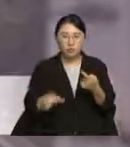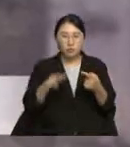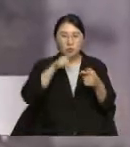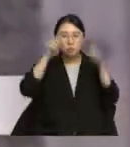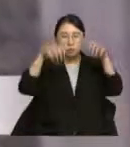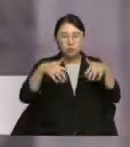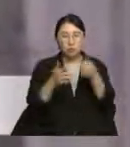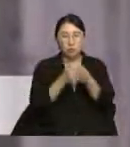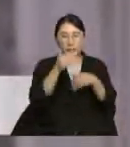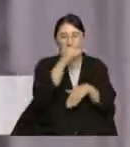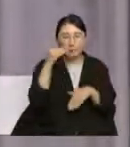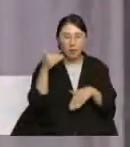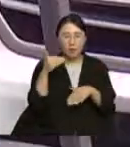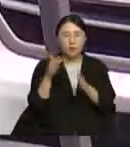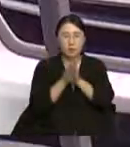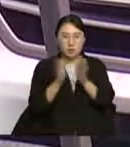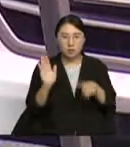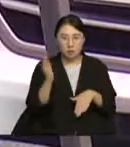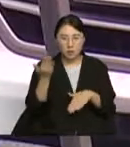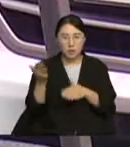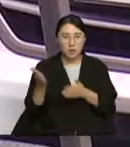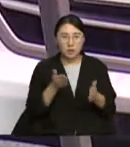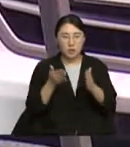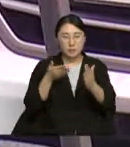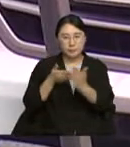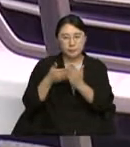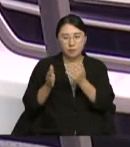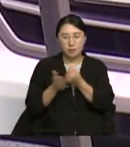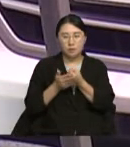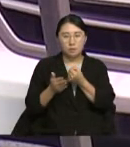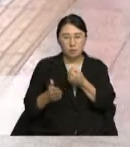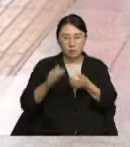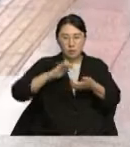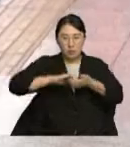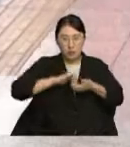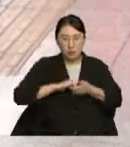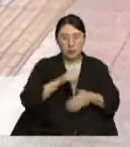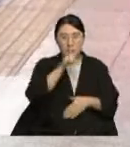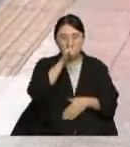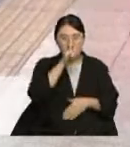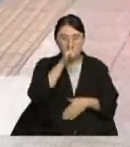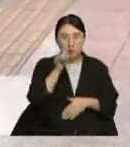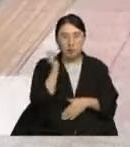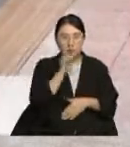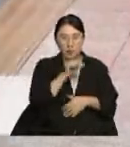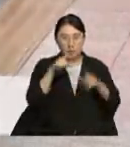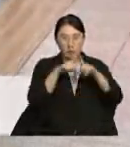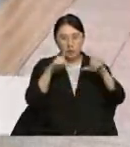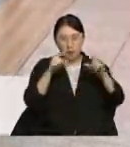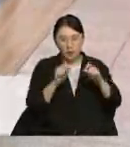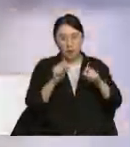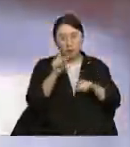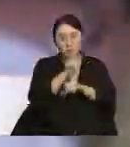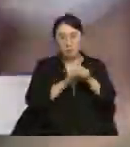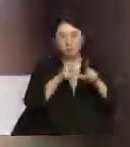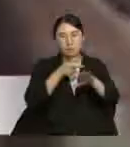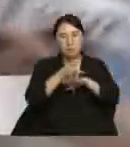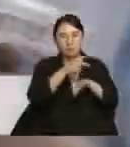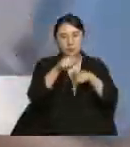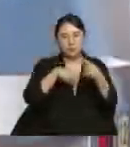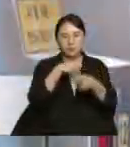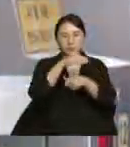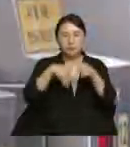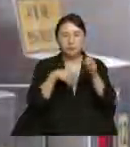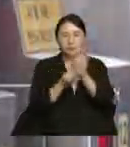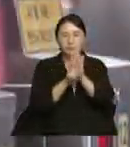집중호우로 정상화 합니다 또 도로 통제로 인해 배차가 지연될 수 있어 정류소 안내 단말기나 트위터로 대중교통